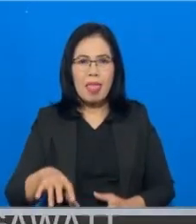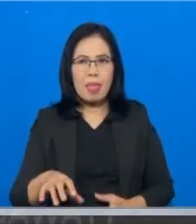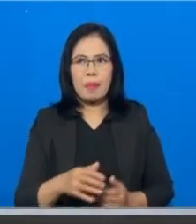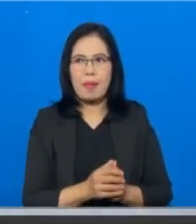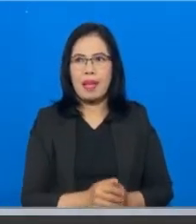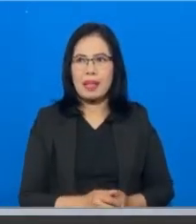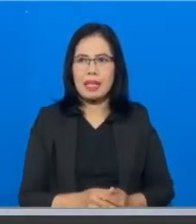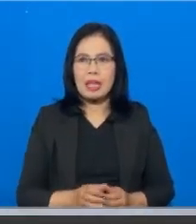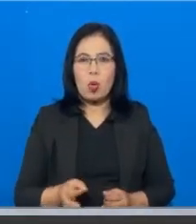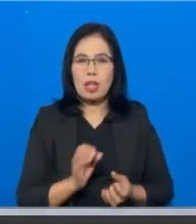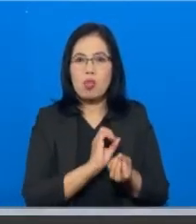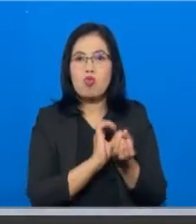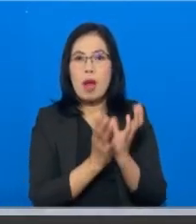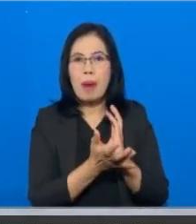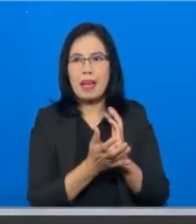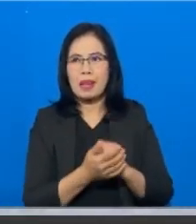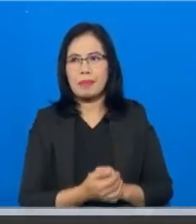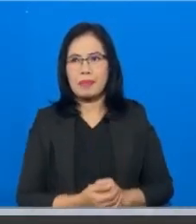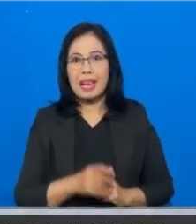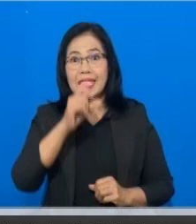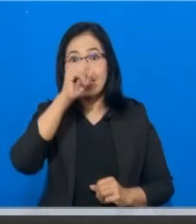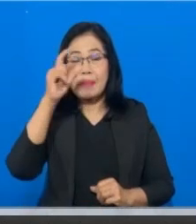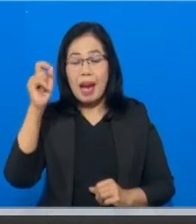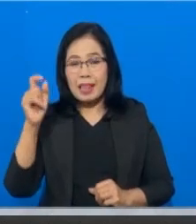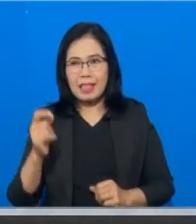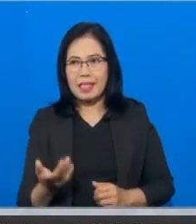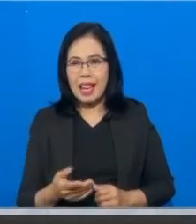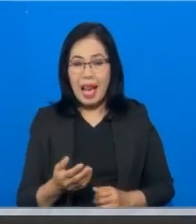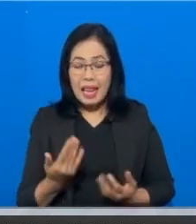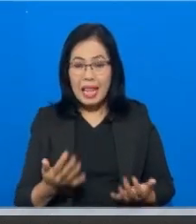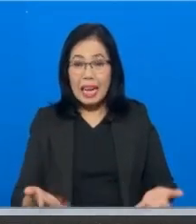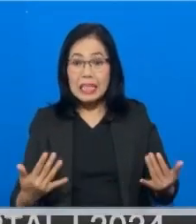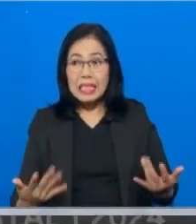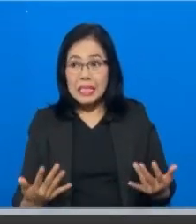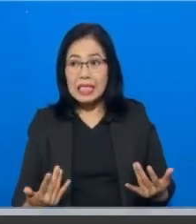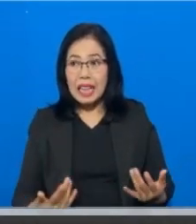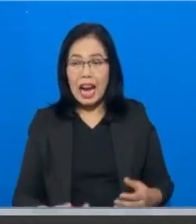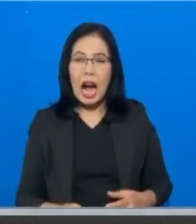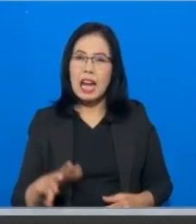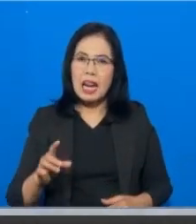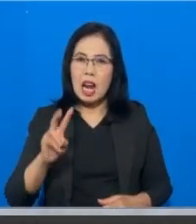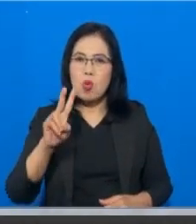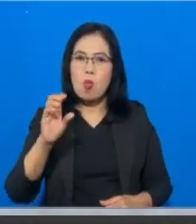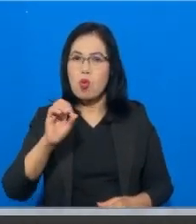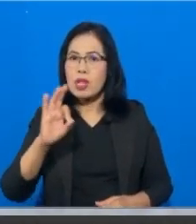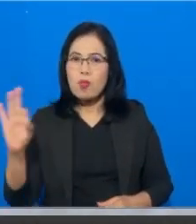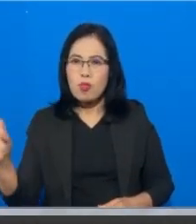Nabung setiap hari, setiap kota itu, ya lihat dari rezeki saya. Ada kadang-kadang saya kasih Rp20.000,